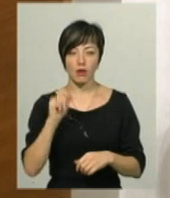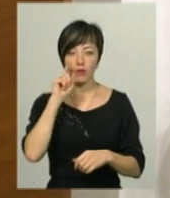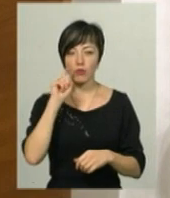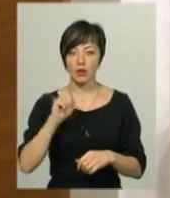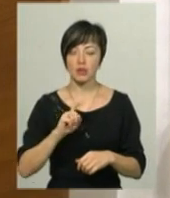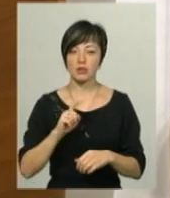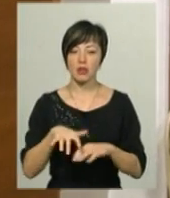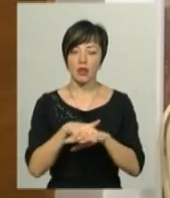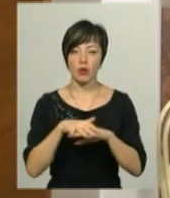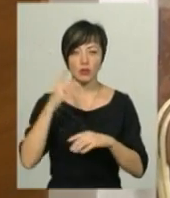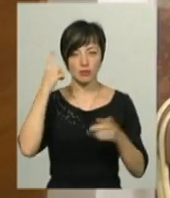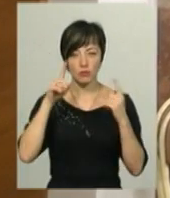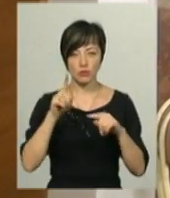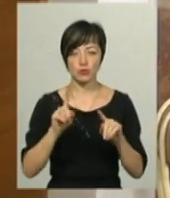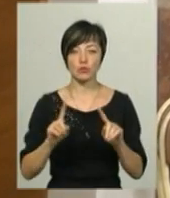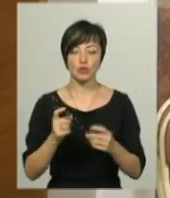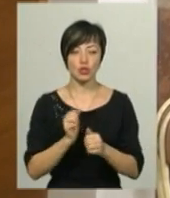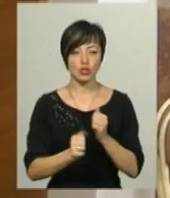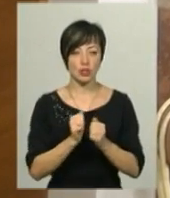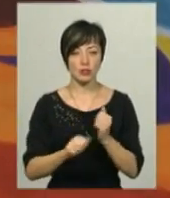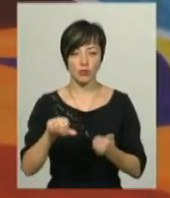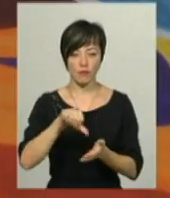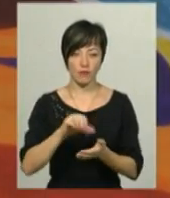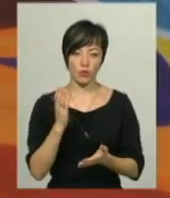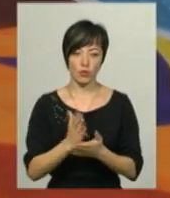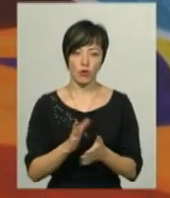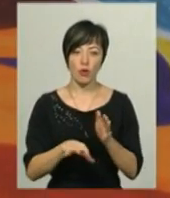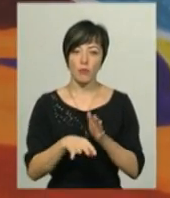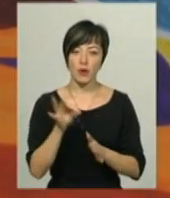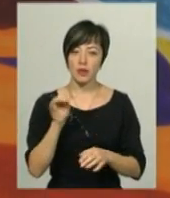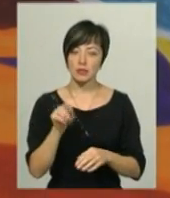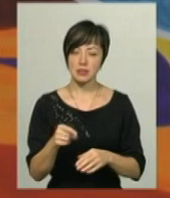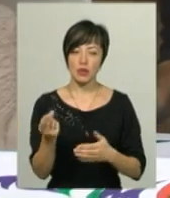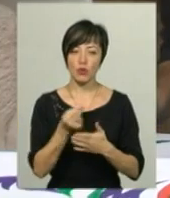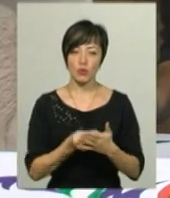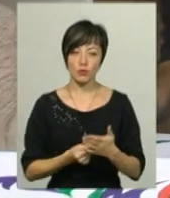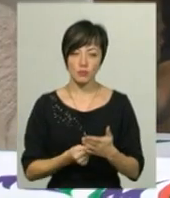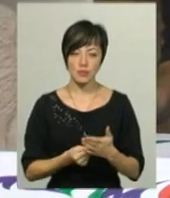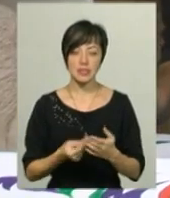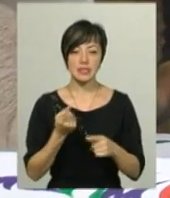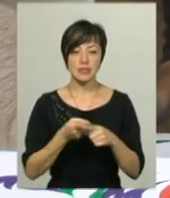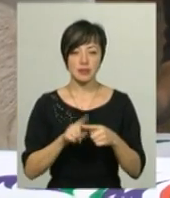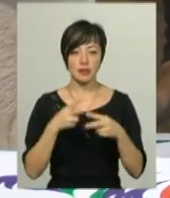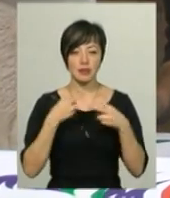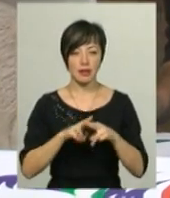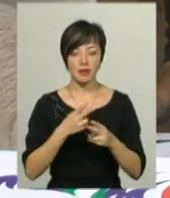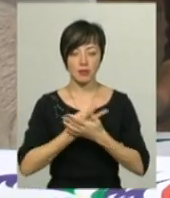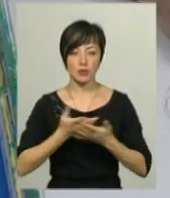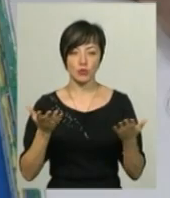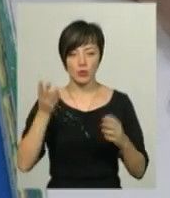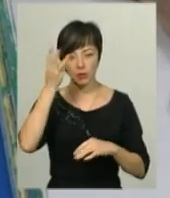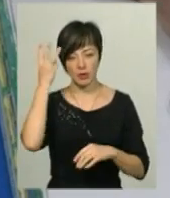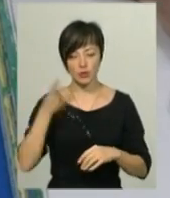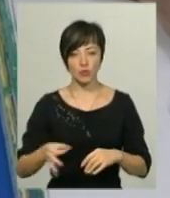українській народній творчості дуже часто фігурує. Обрали самчиківський розпис, адже саме ця техніка презентує